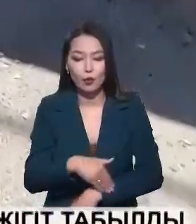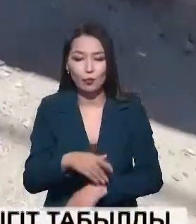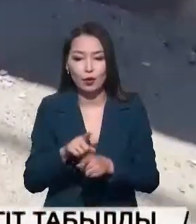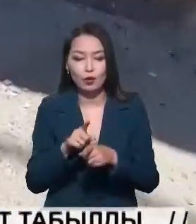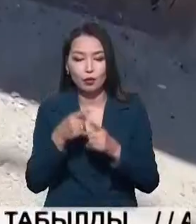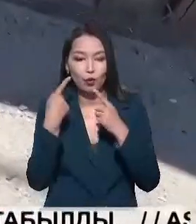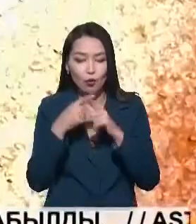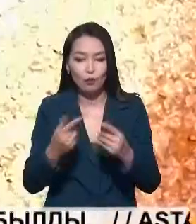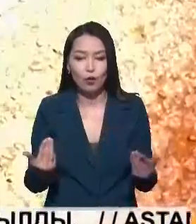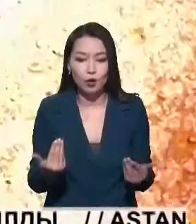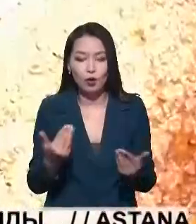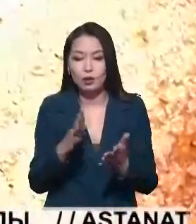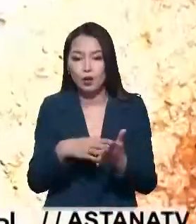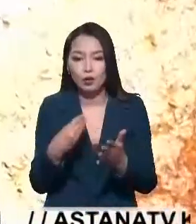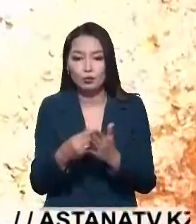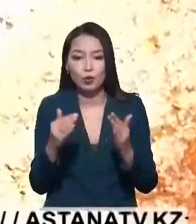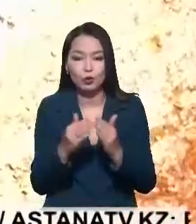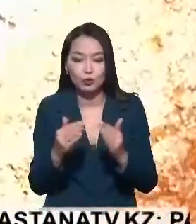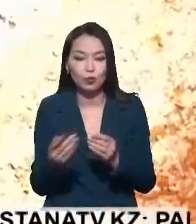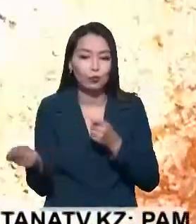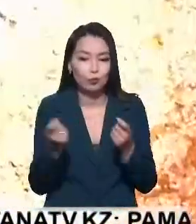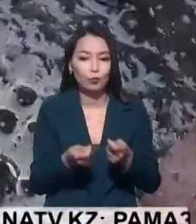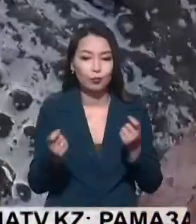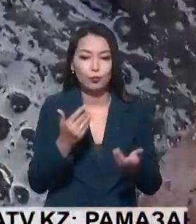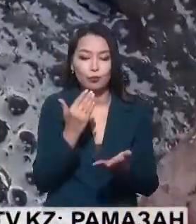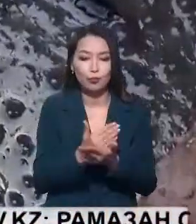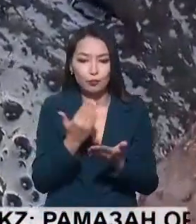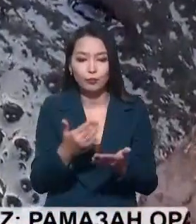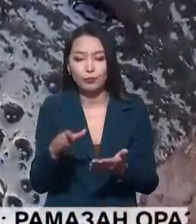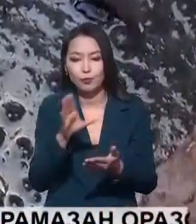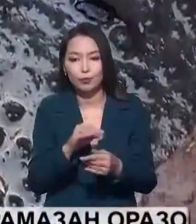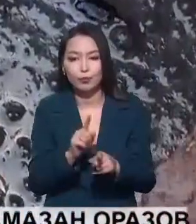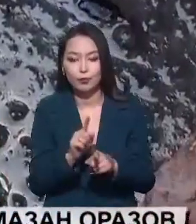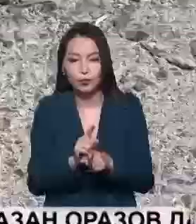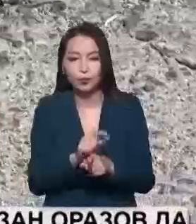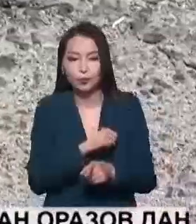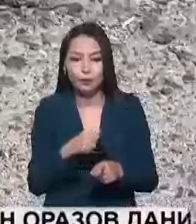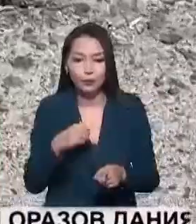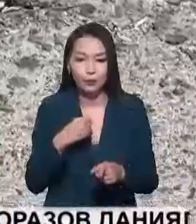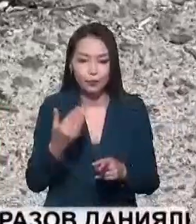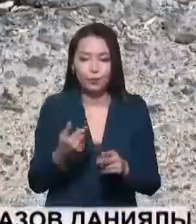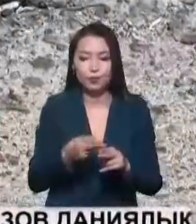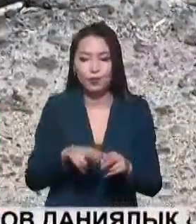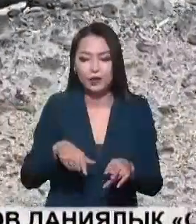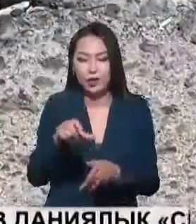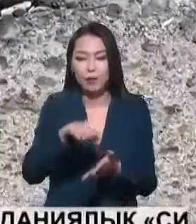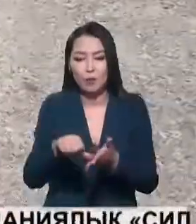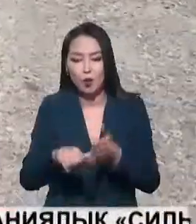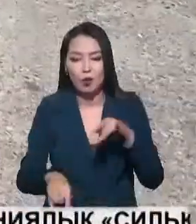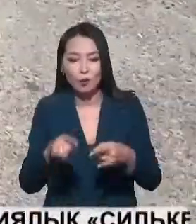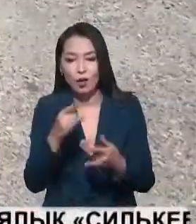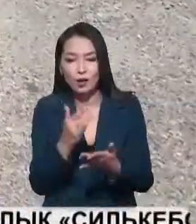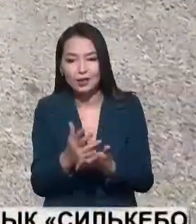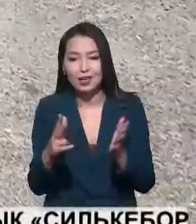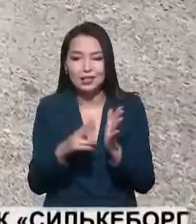да тұрғындар әлінге дейін суды тасып ішеді. Септіктер сарқынды суға толы. Ойдым-ойдым тас жолдың түрі мынау. Көшеде бар жоғы 8